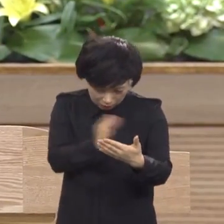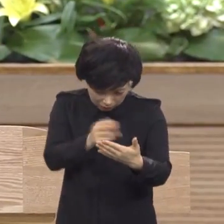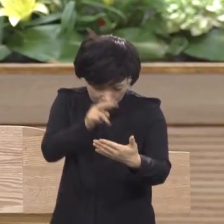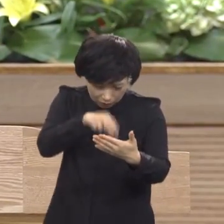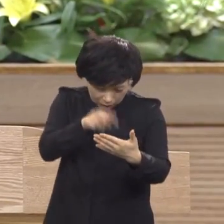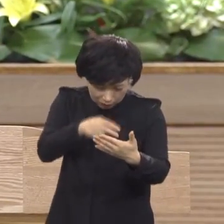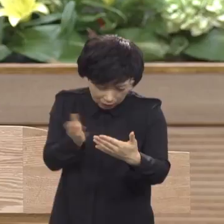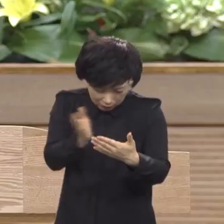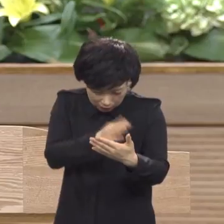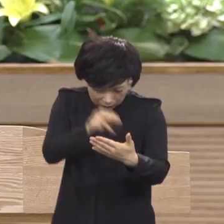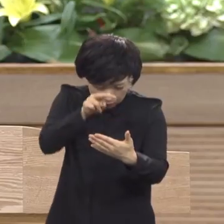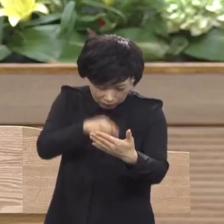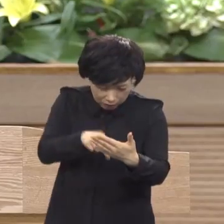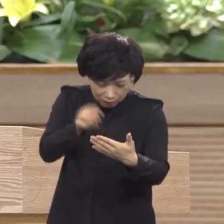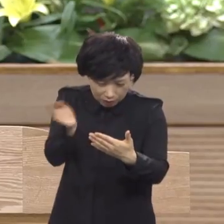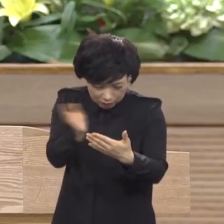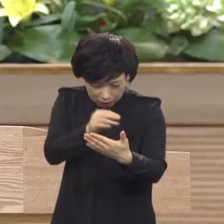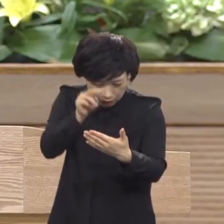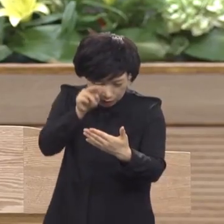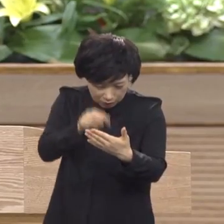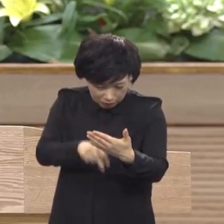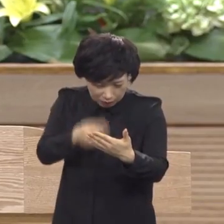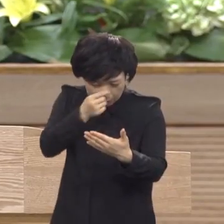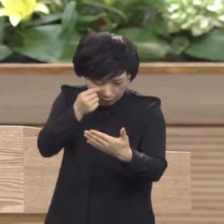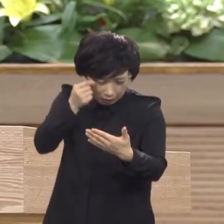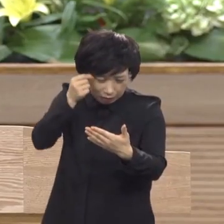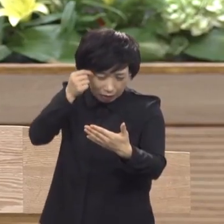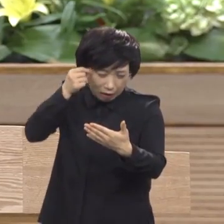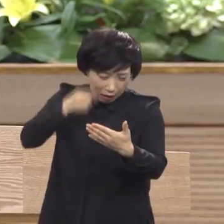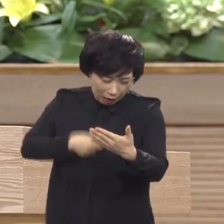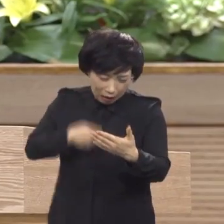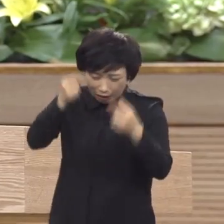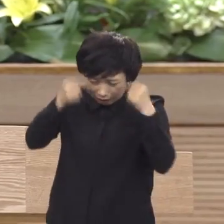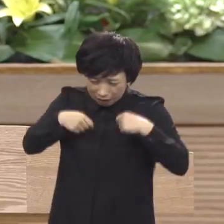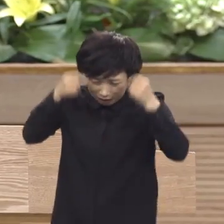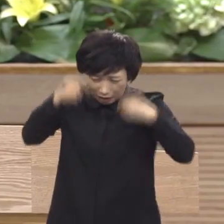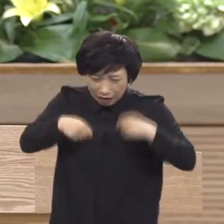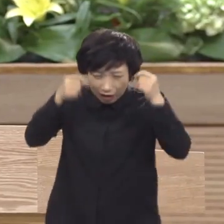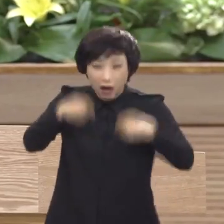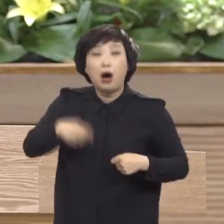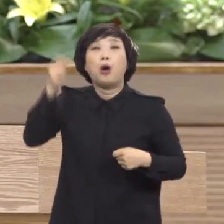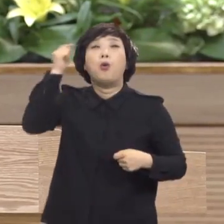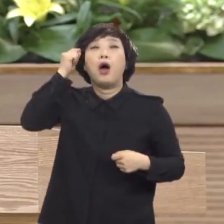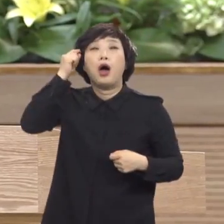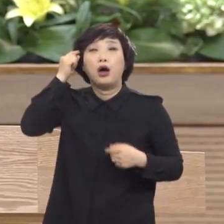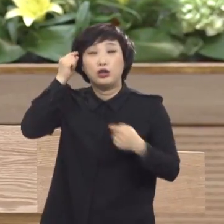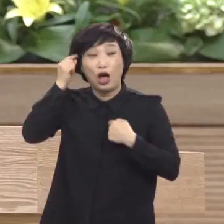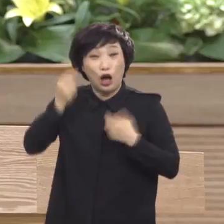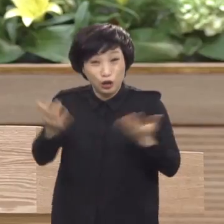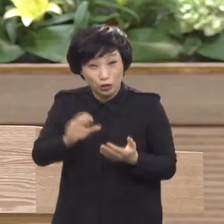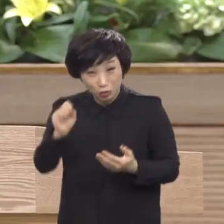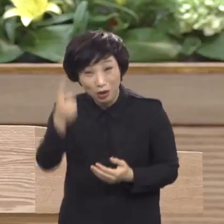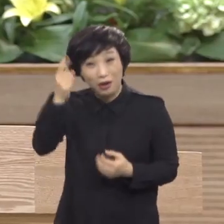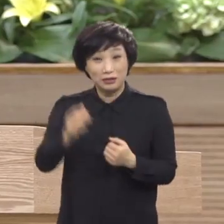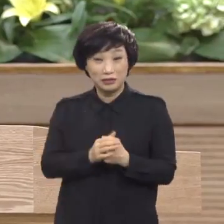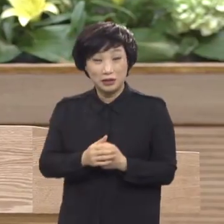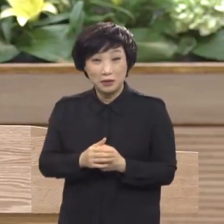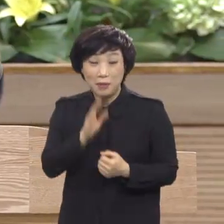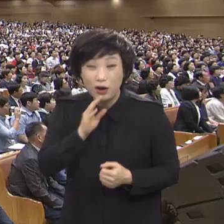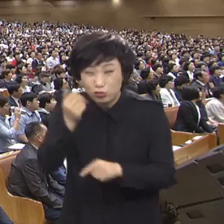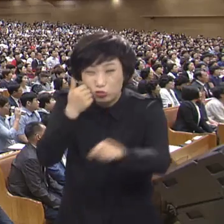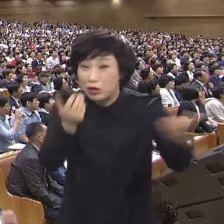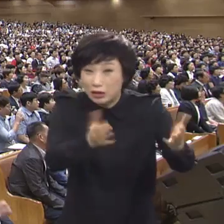퍽퍽퍽퍽퍽퍽. 왜? 내 일이기 때문에. 우리는 이거 절대 남의 일이 아닙니다. 내